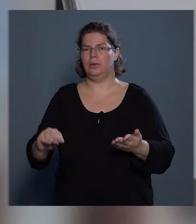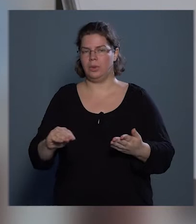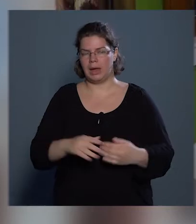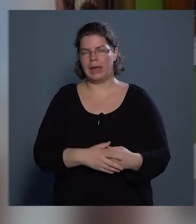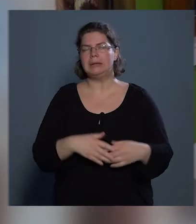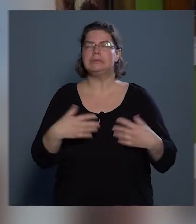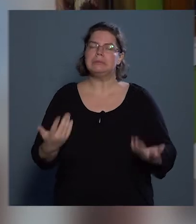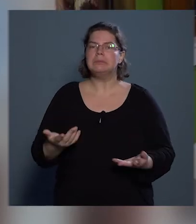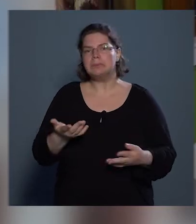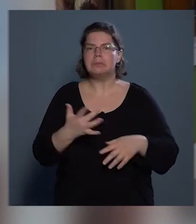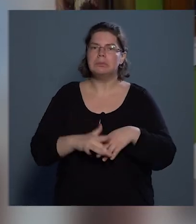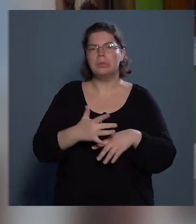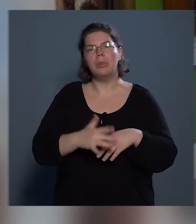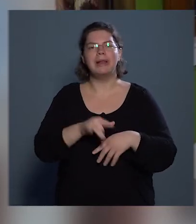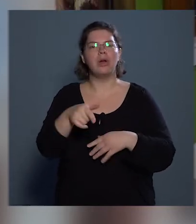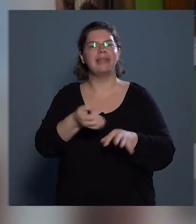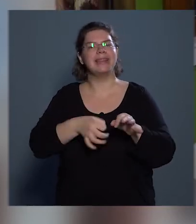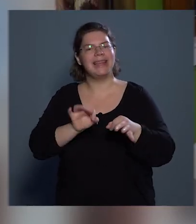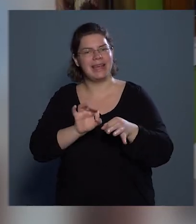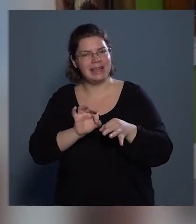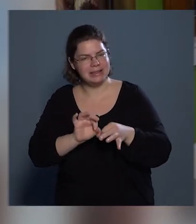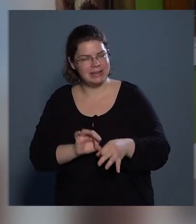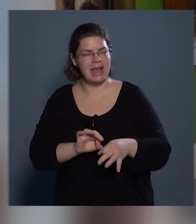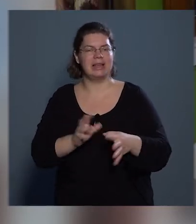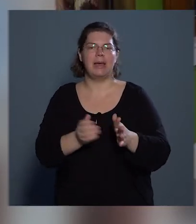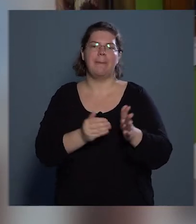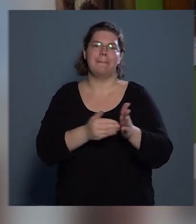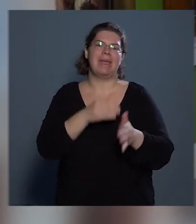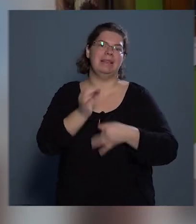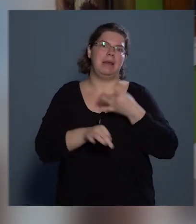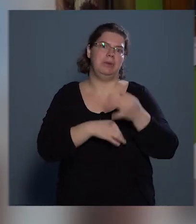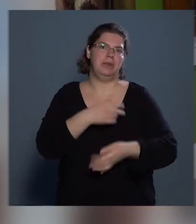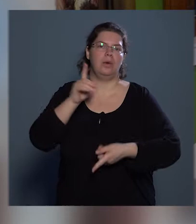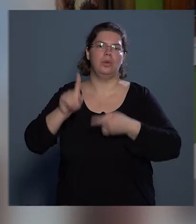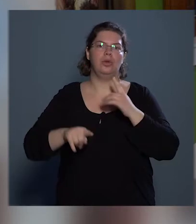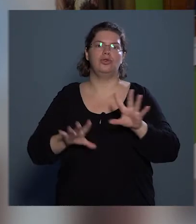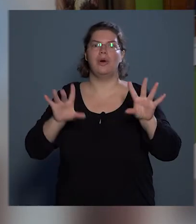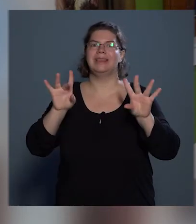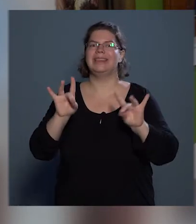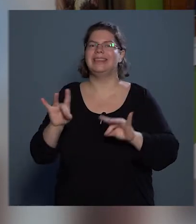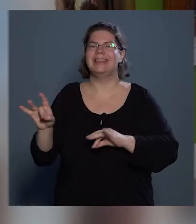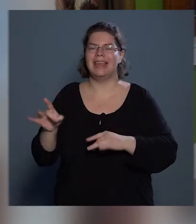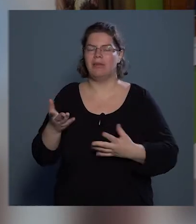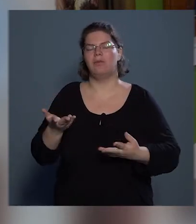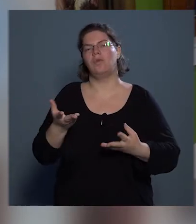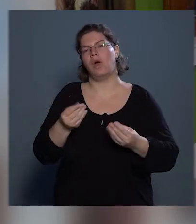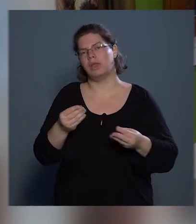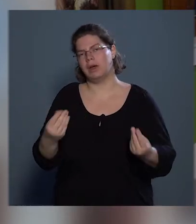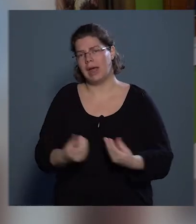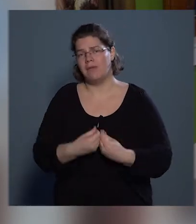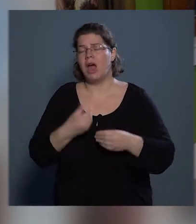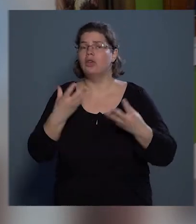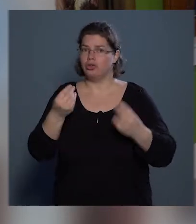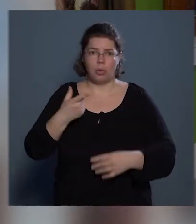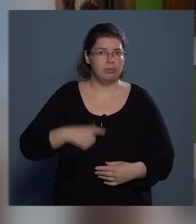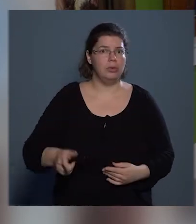úgyhogy próbáltuk azt kiegészíteni még a természetesen az utolsó 10 évnek az anyagával. Nagyon sok volt, tehát az